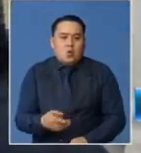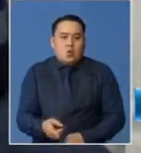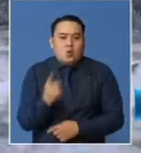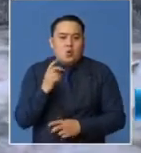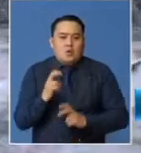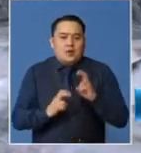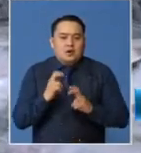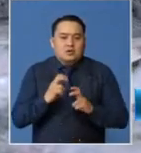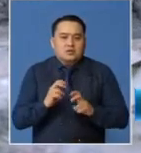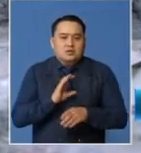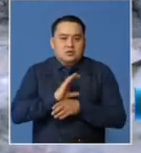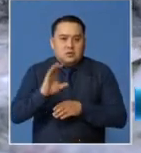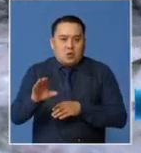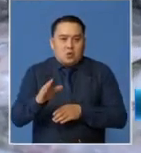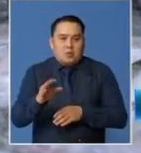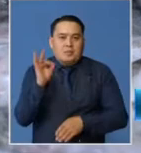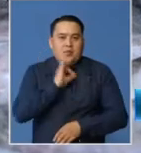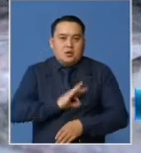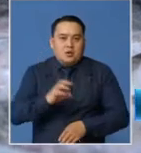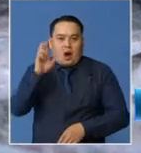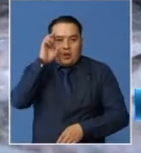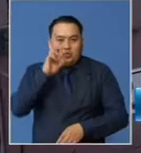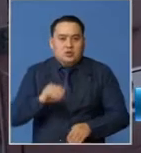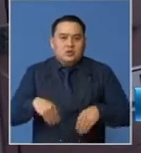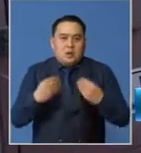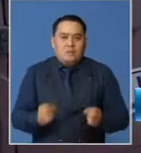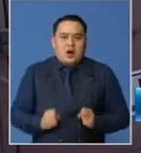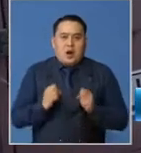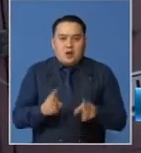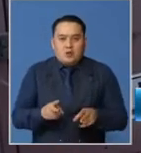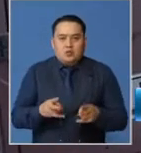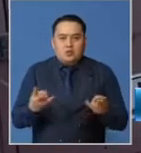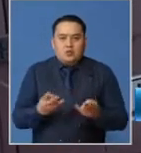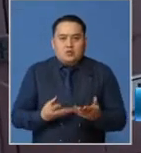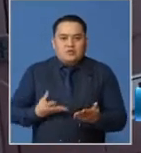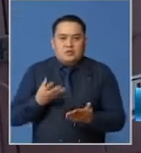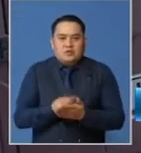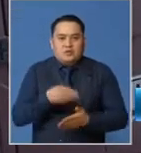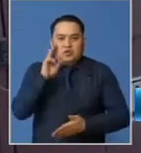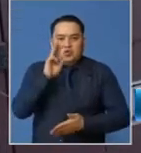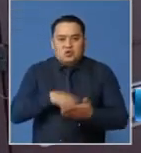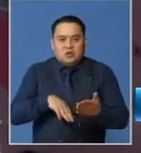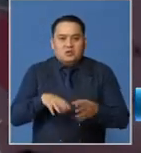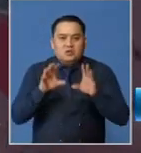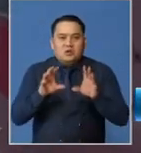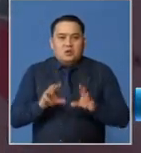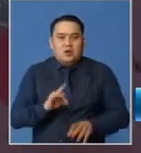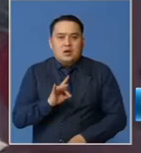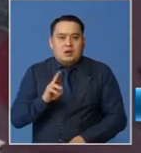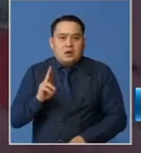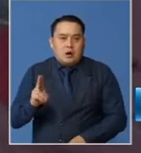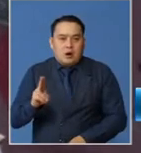предприятие в Уштобе сдадут. Но прибыль от этого получит государство. А вот браконьерам придется выплатить соответствующий штраф,